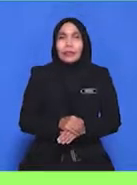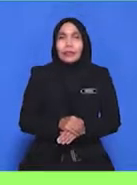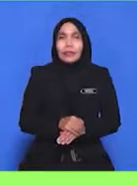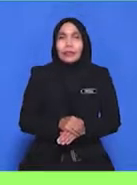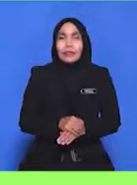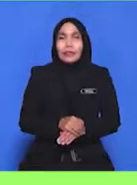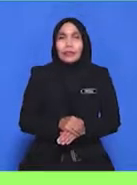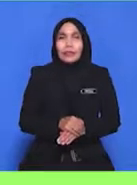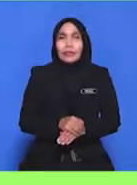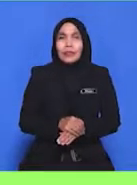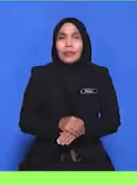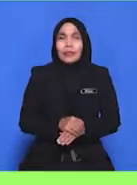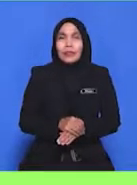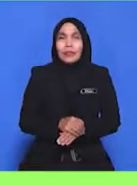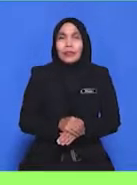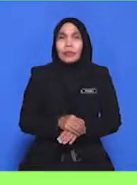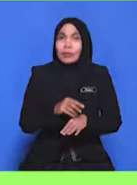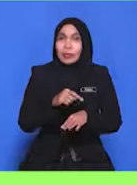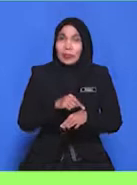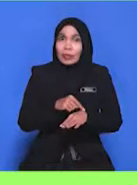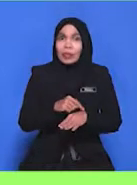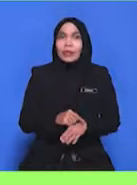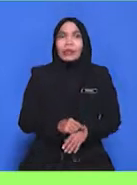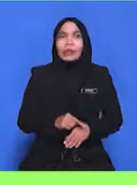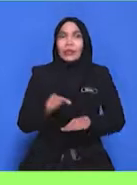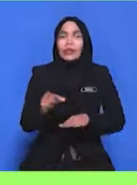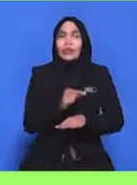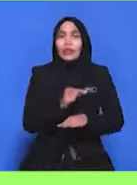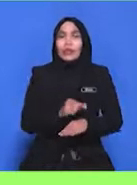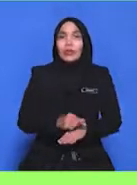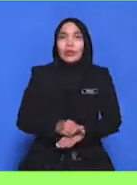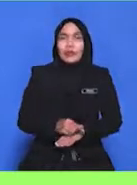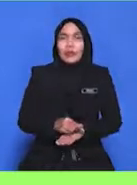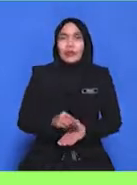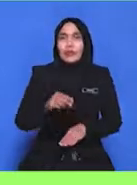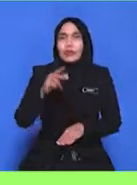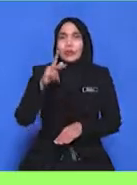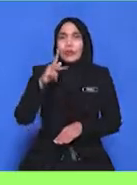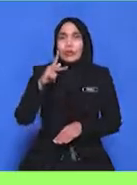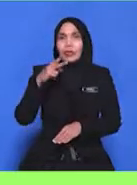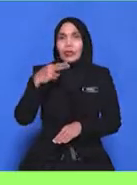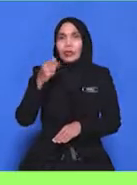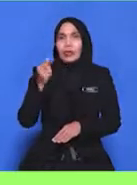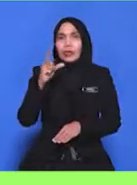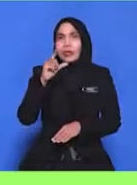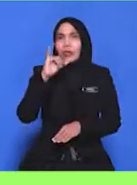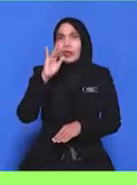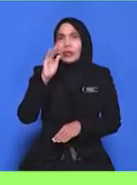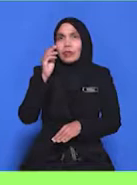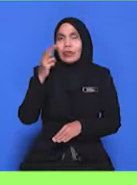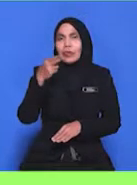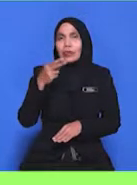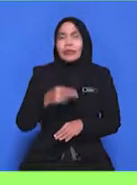132 Hijrah. Pada masa ini menggunakan gelaran khalifah bagi pemimpinnya.